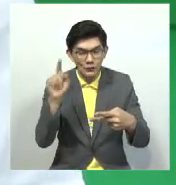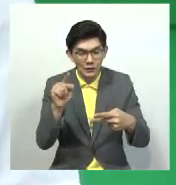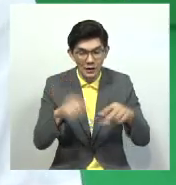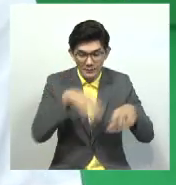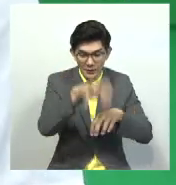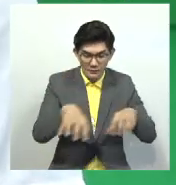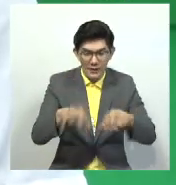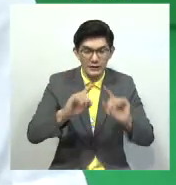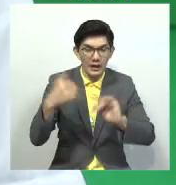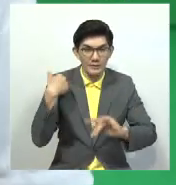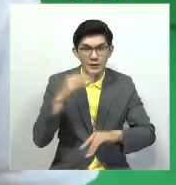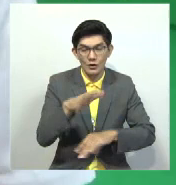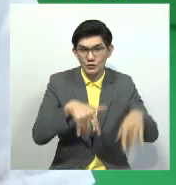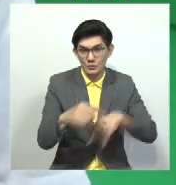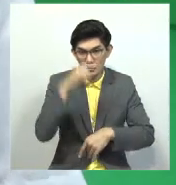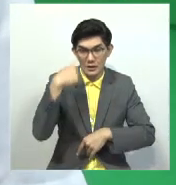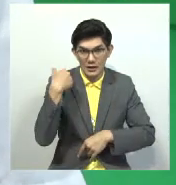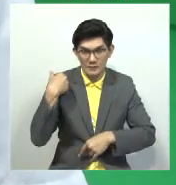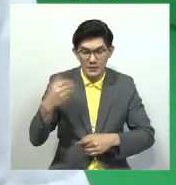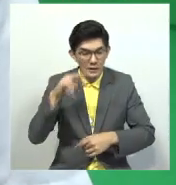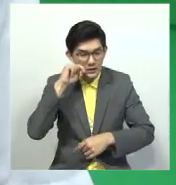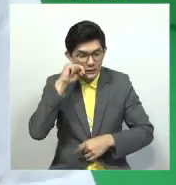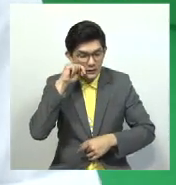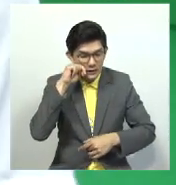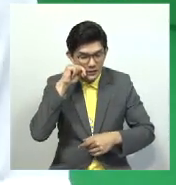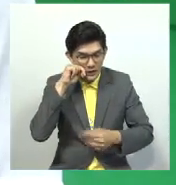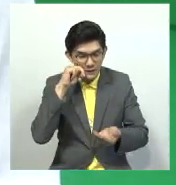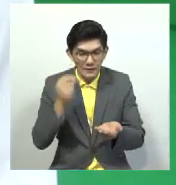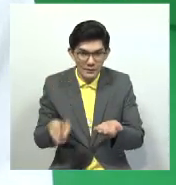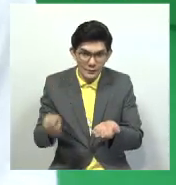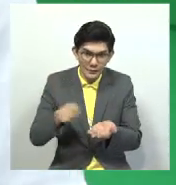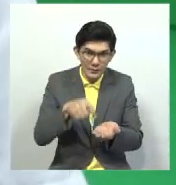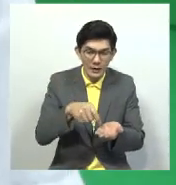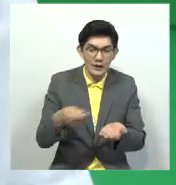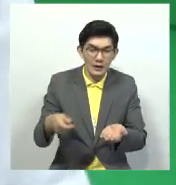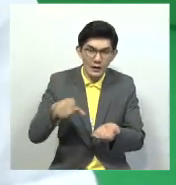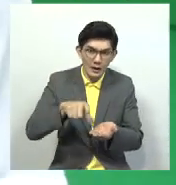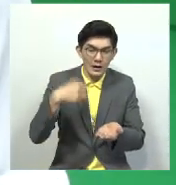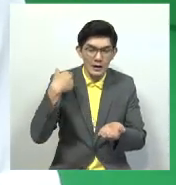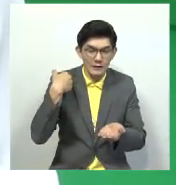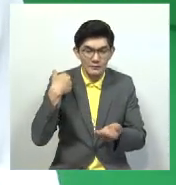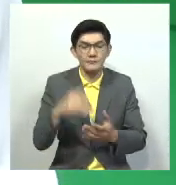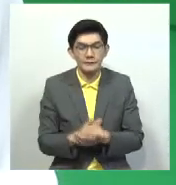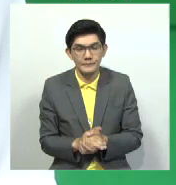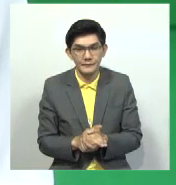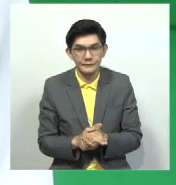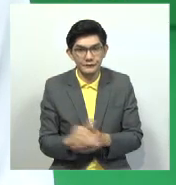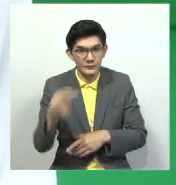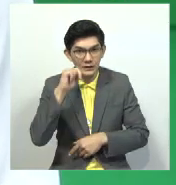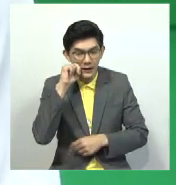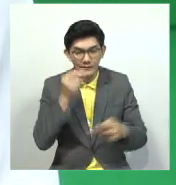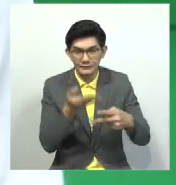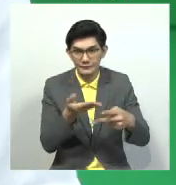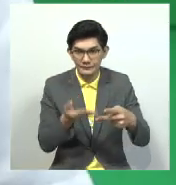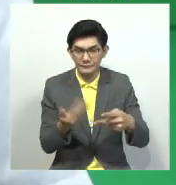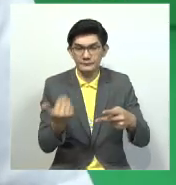คส่วนต่างๆของประชาชนคนไทยจะถวายน้ำที่พระหัตถ์ของสมเด็จพระเจ้าอยู่หัวจึงมีน้ำสองส่วนแล้วก็น้ำสองส่วน